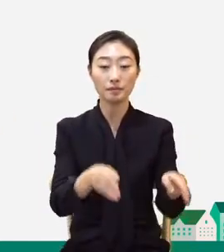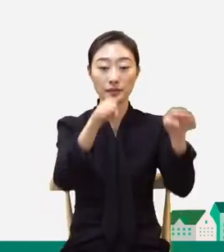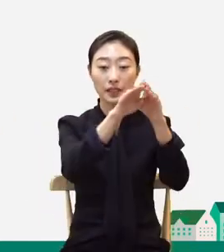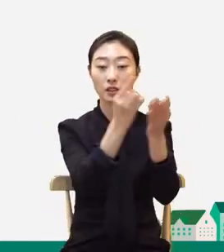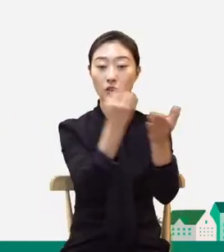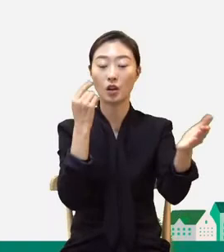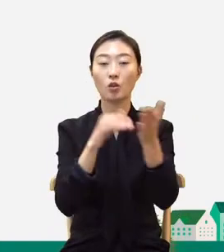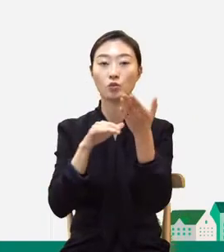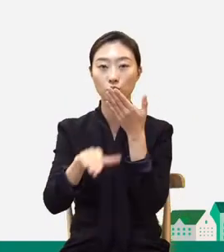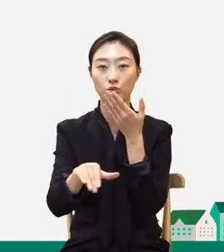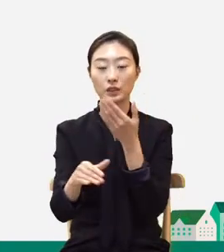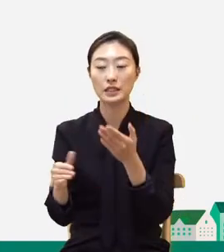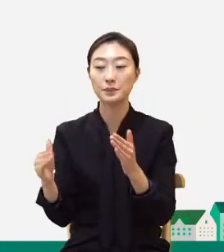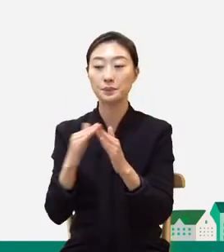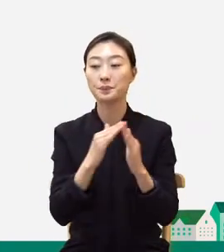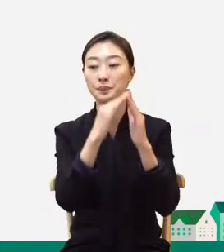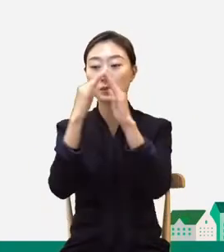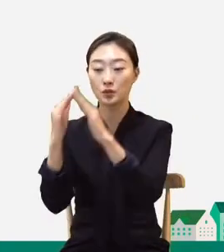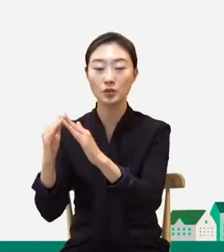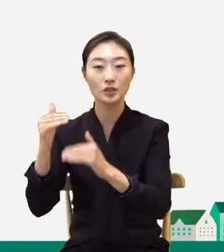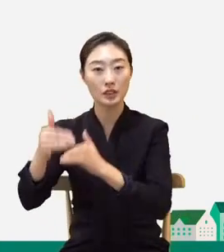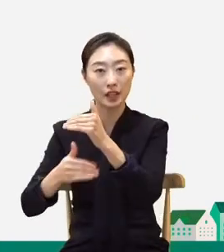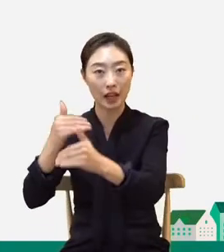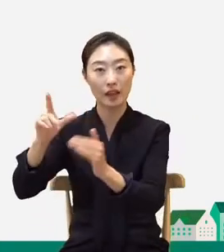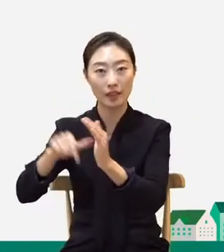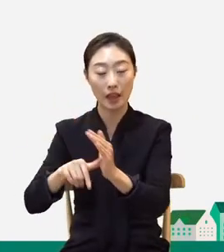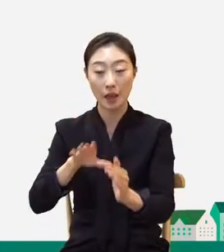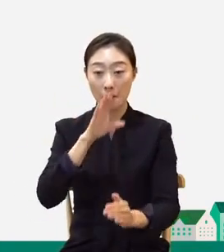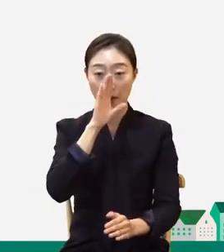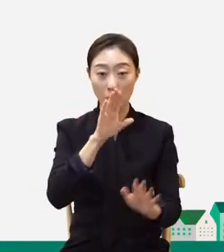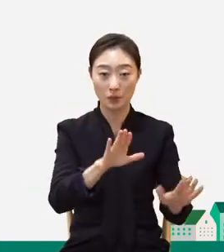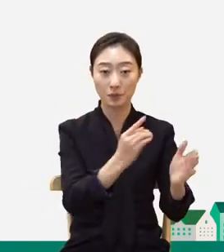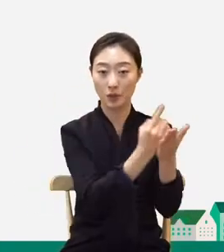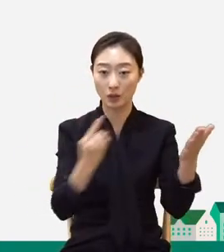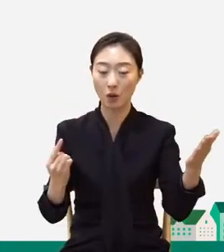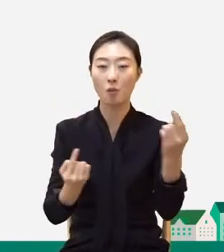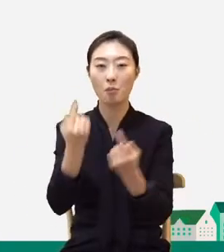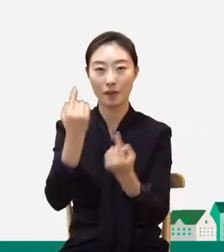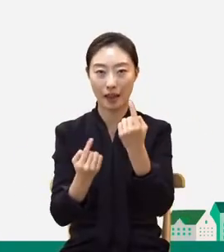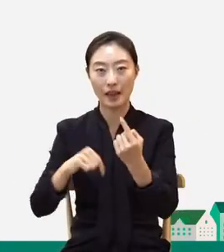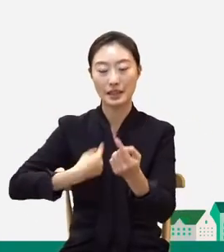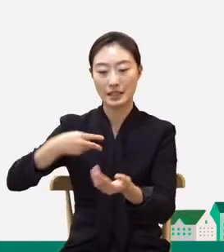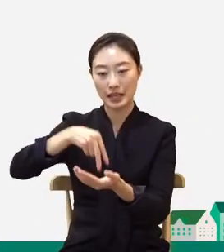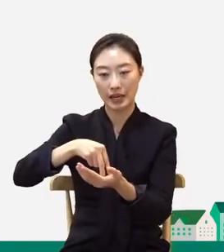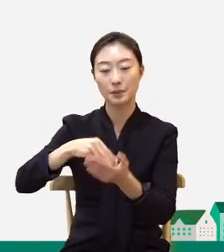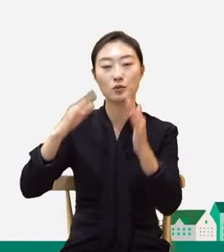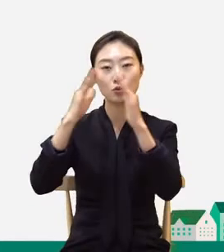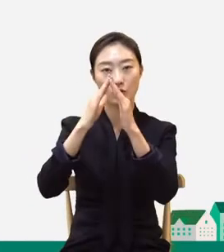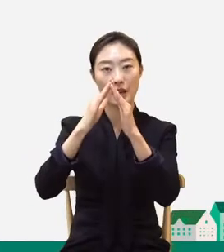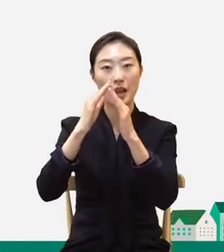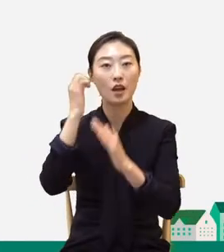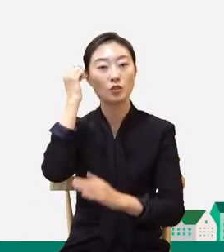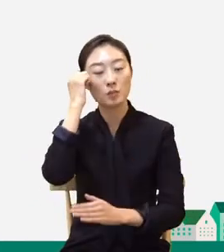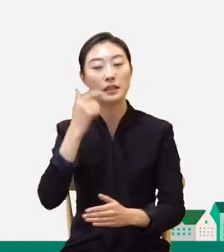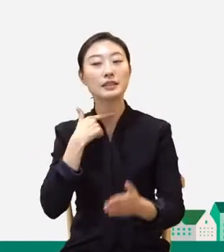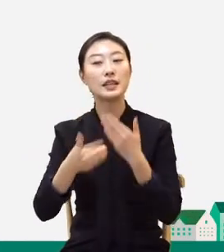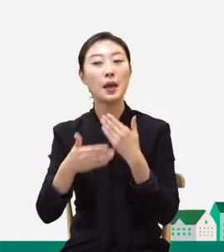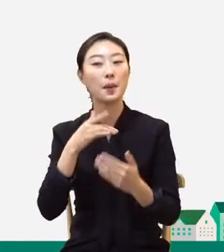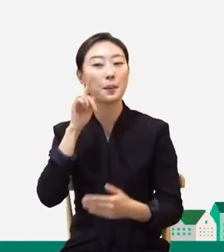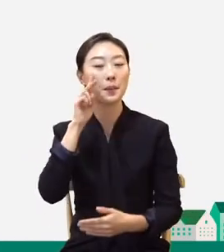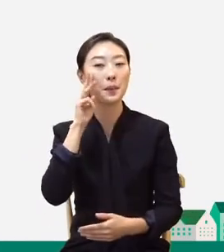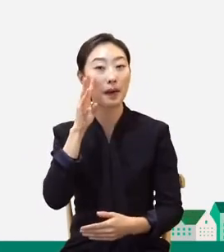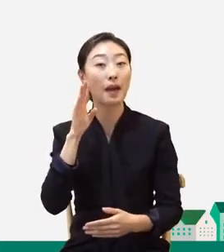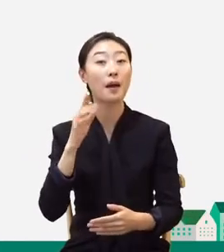입주 지원 과정에 있어서도 바로 퇴소를 하는 것이 아니라 사전에 자립주택에 며칠간의 숙박 체험을 하면서